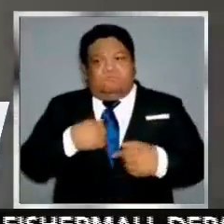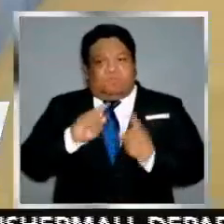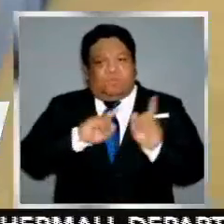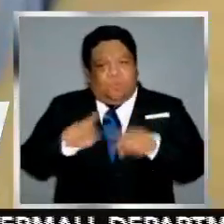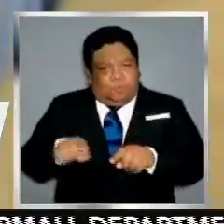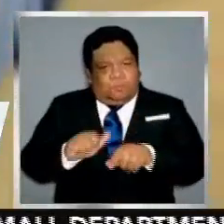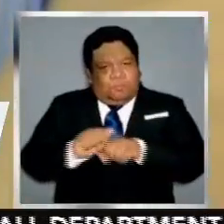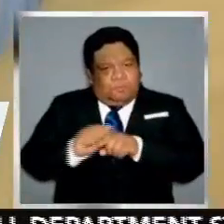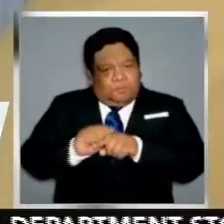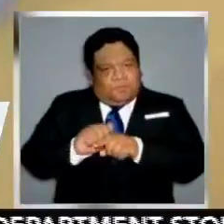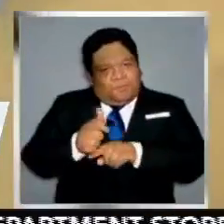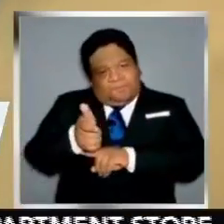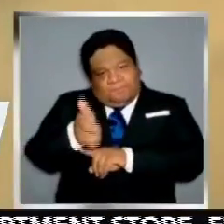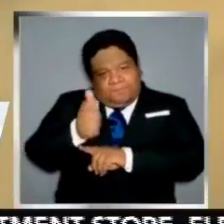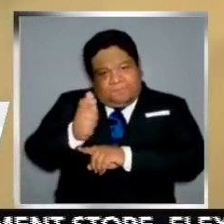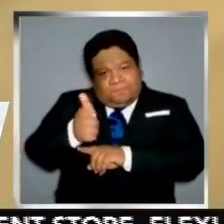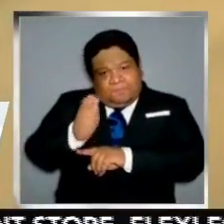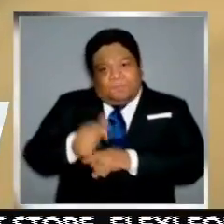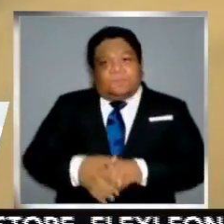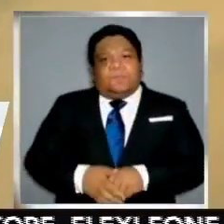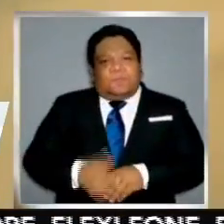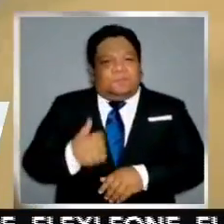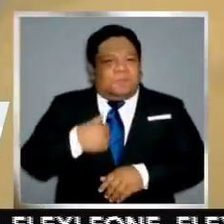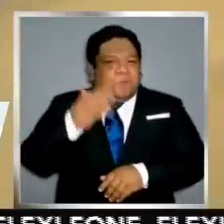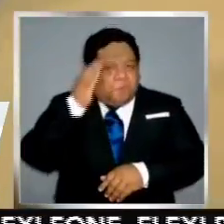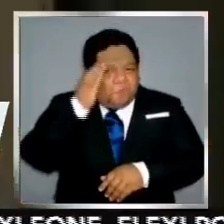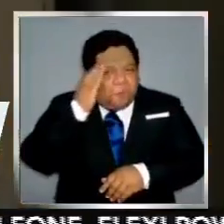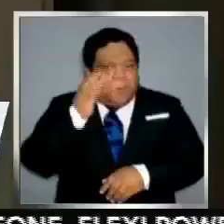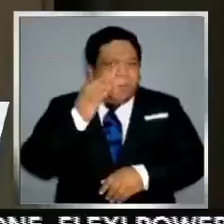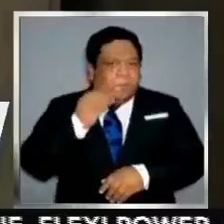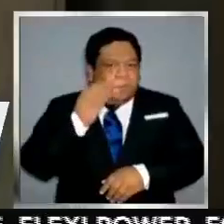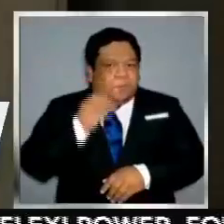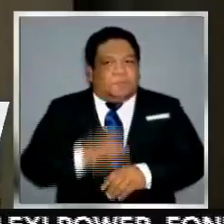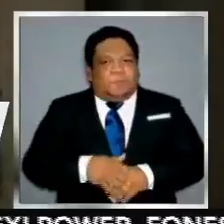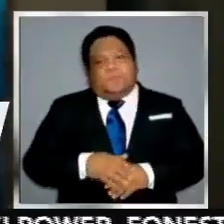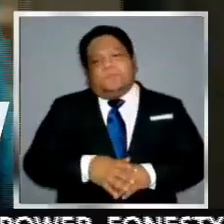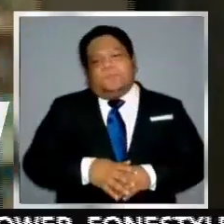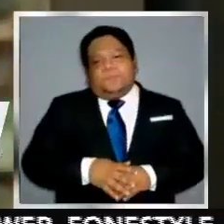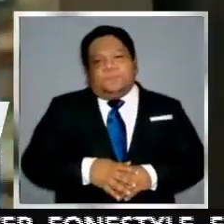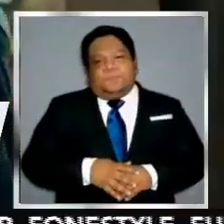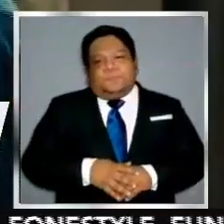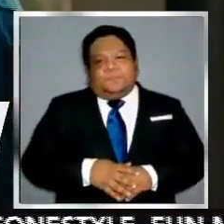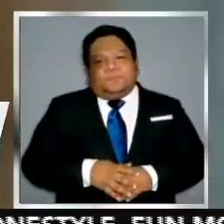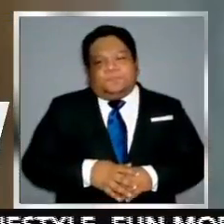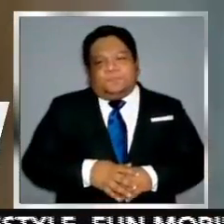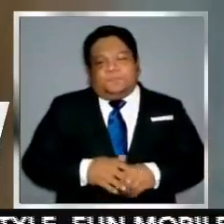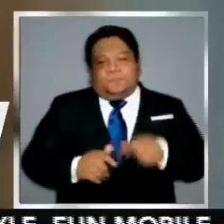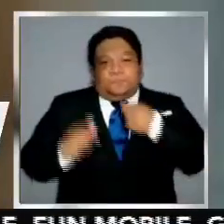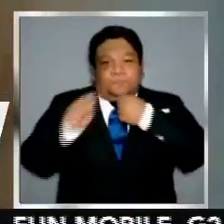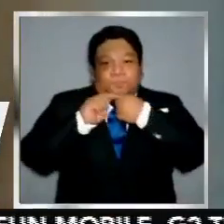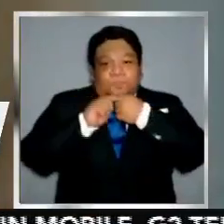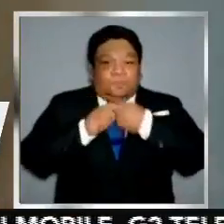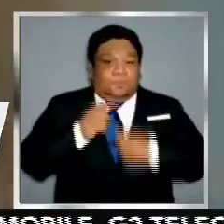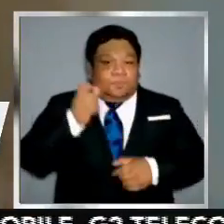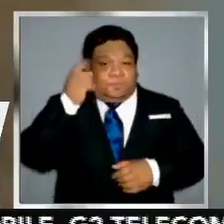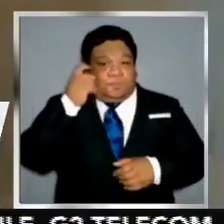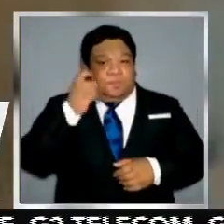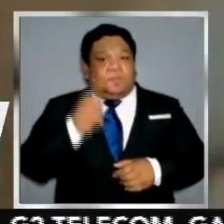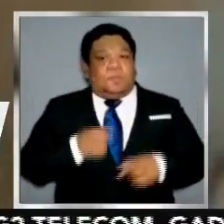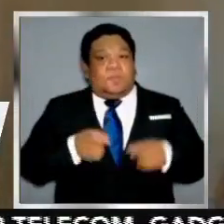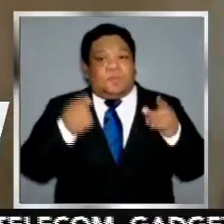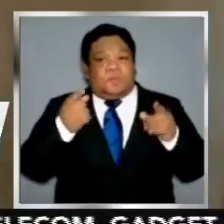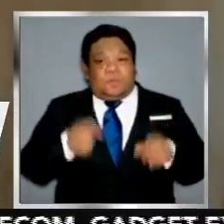I do practice. So marunong din ako humawak ng baril sa totoong buhay. Kasunod kasi ng muling pagyakap ng disguise ni